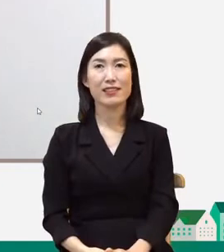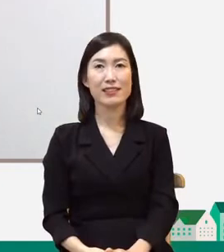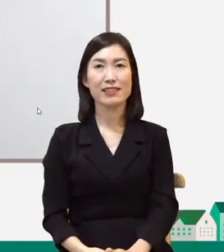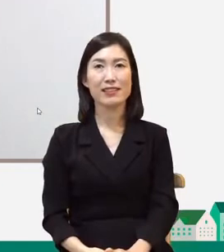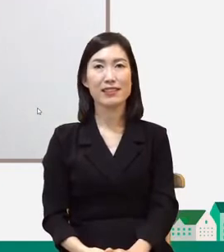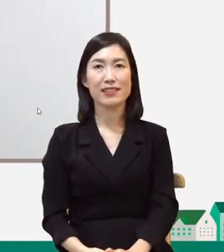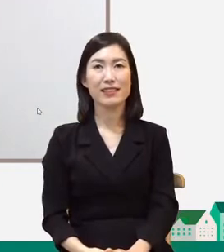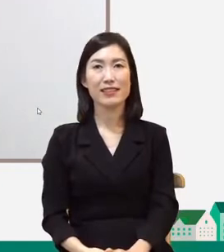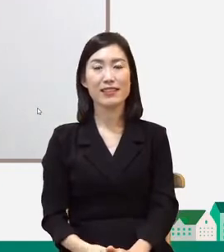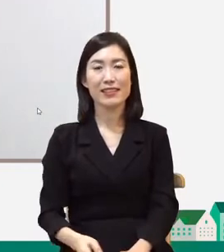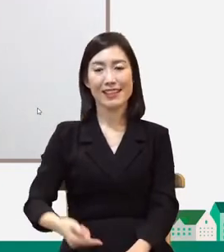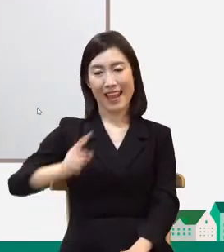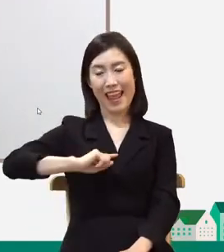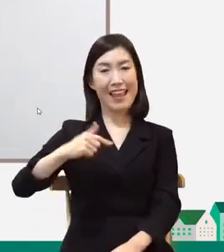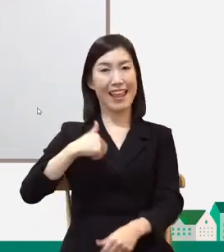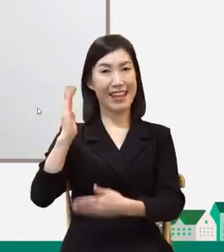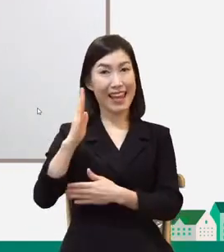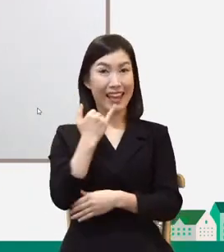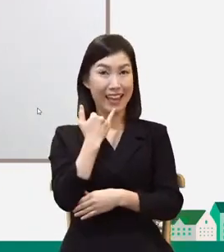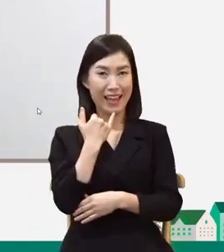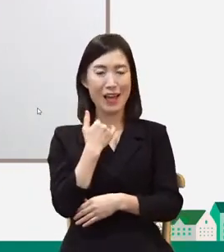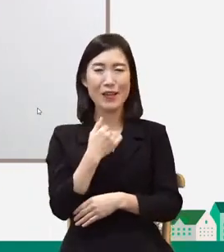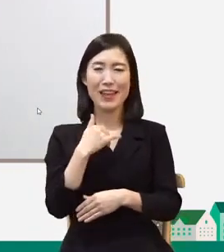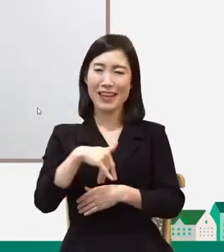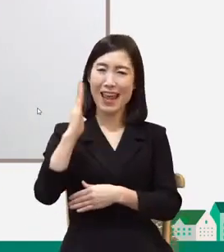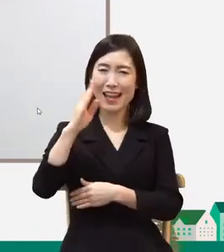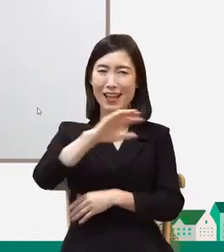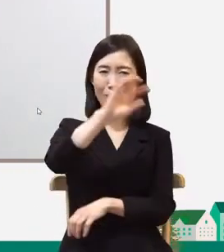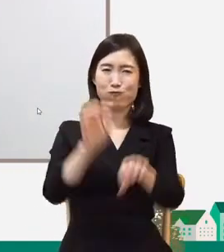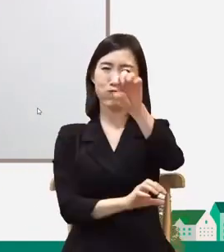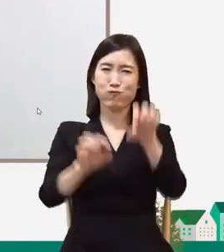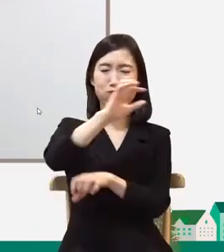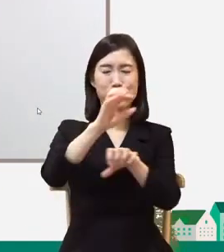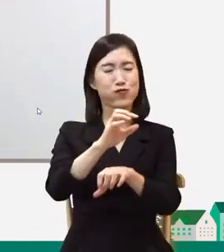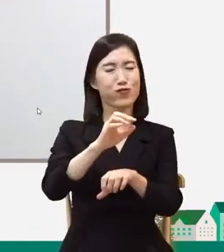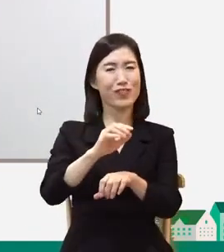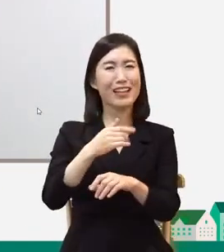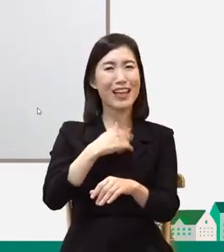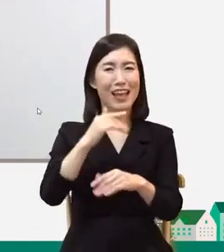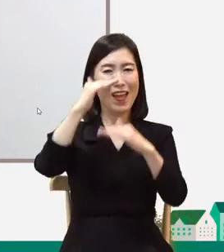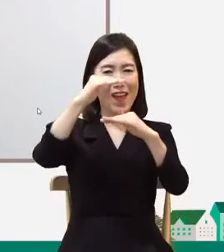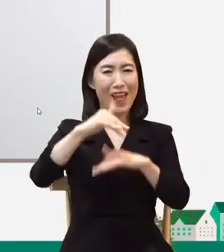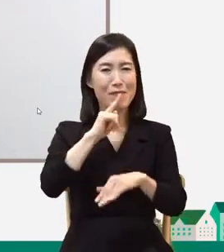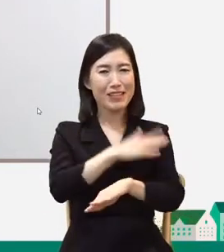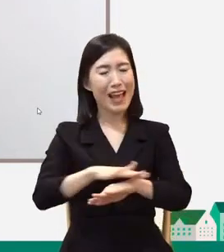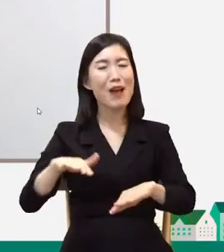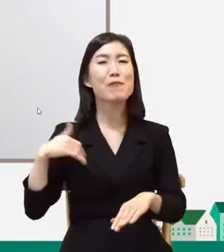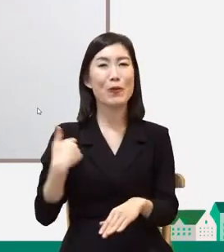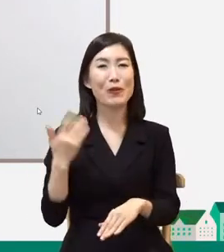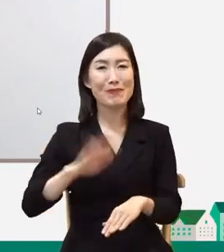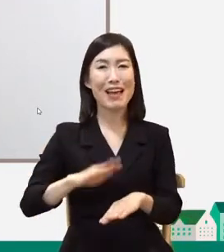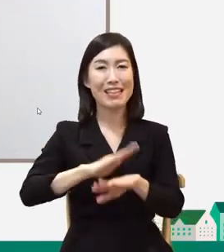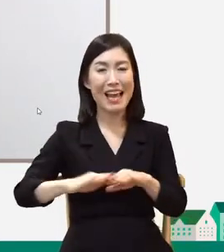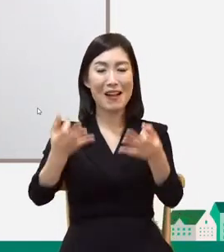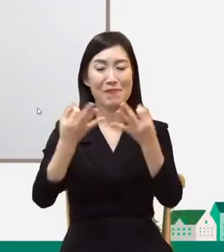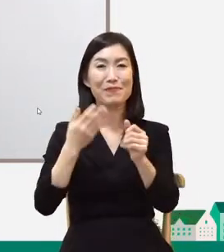제 이야기 차례돼서 제가 두서없이 이야기가 될지 모르겠지만 잘 들어주셨으면